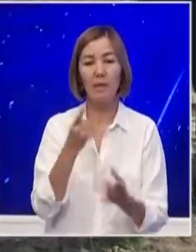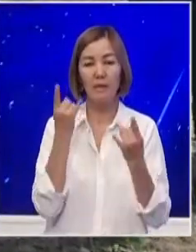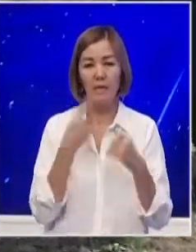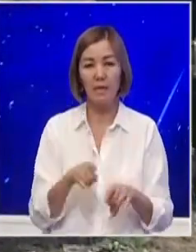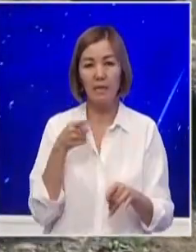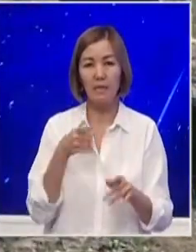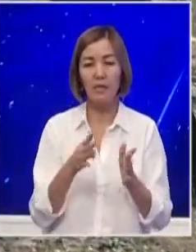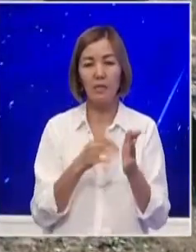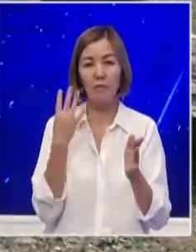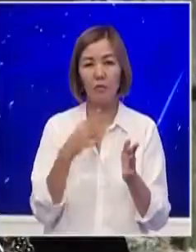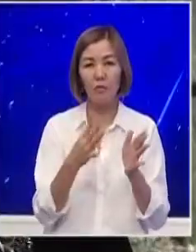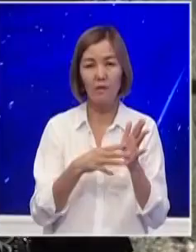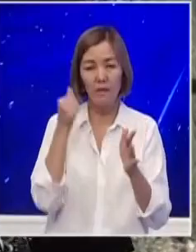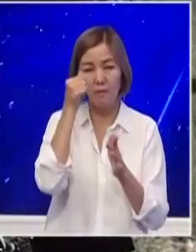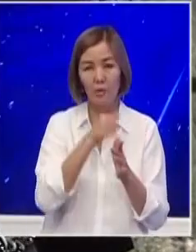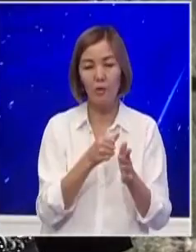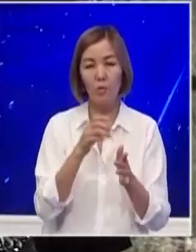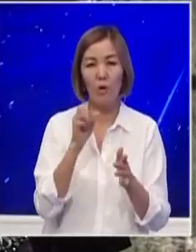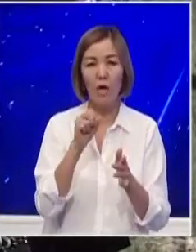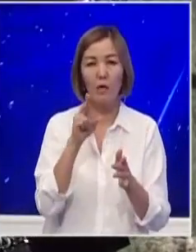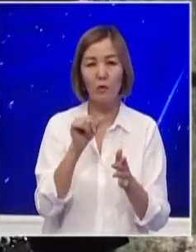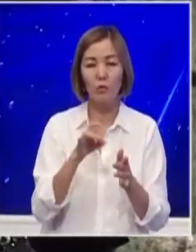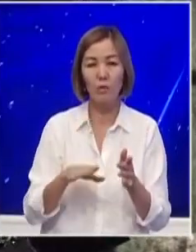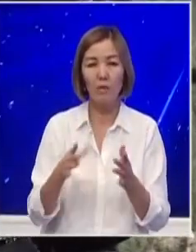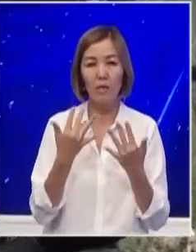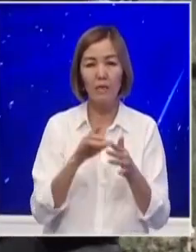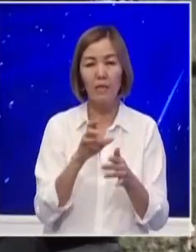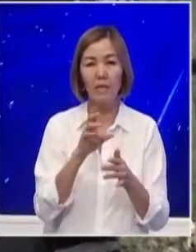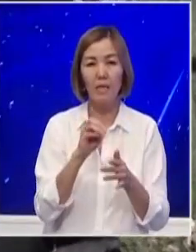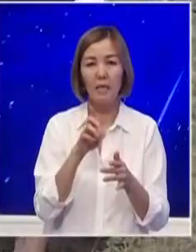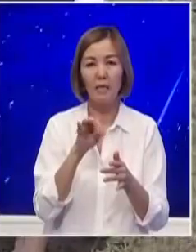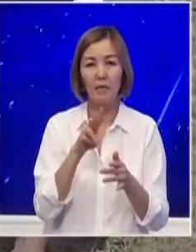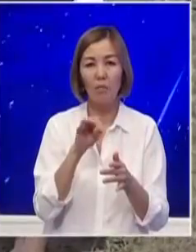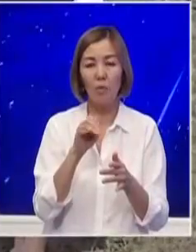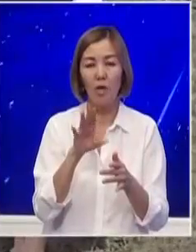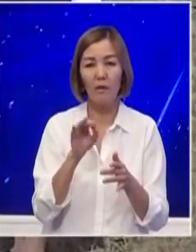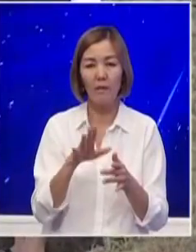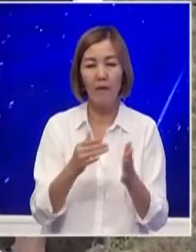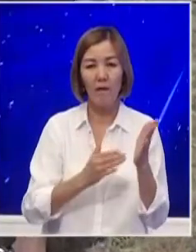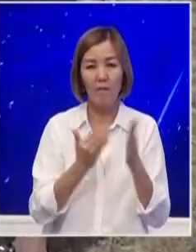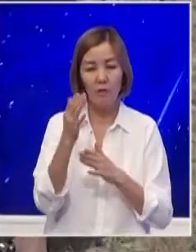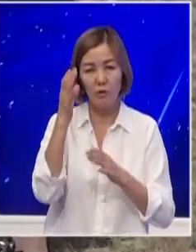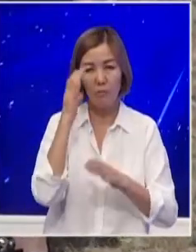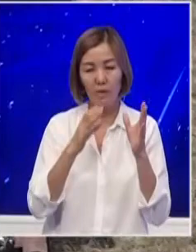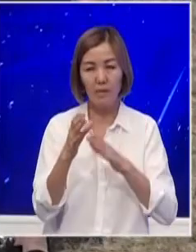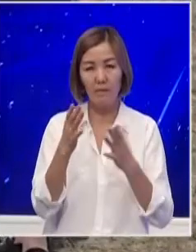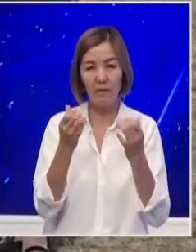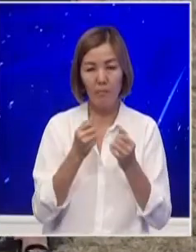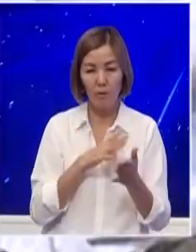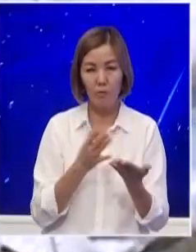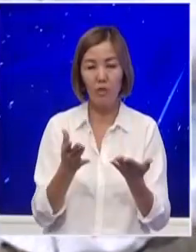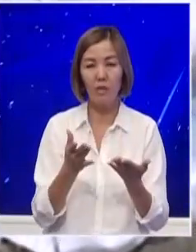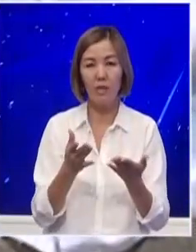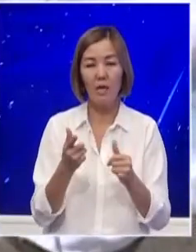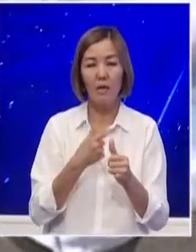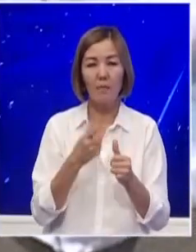в 1949 году в Аксусском районе в селе Есебулатов. Получил высшее образование в Казахском национальном университете